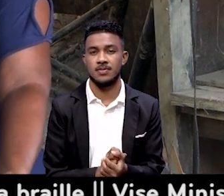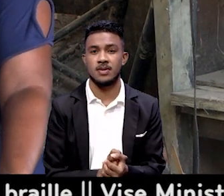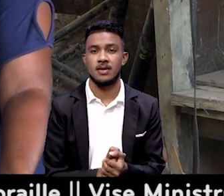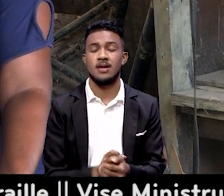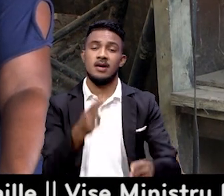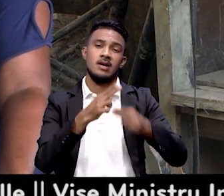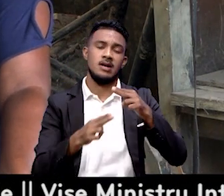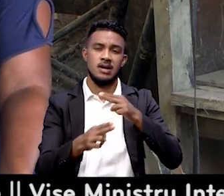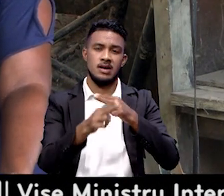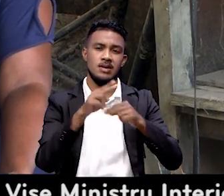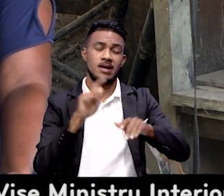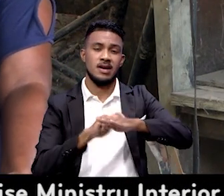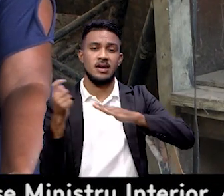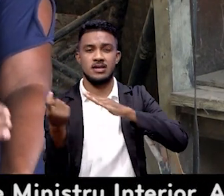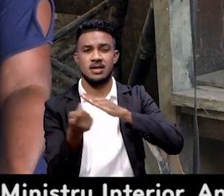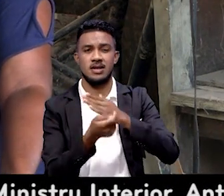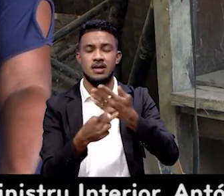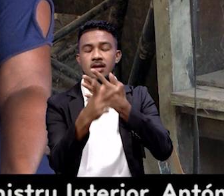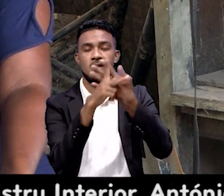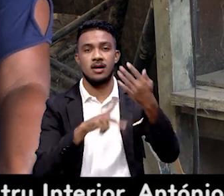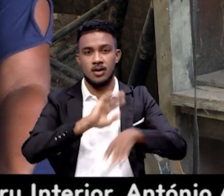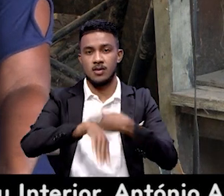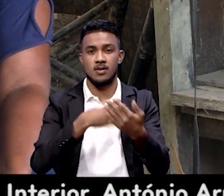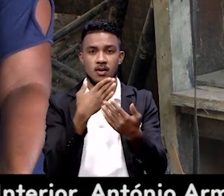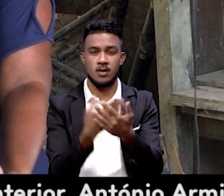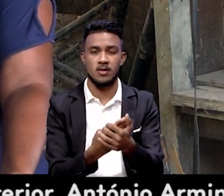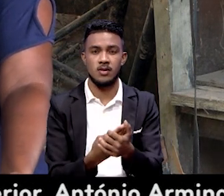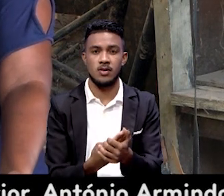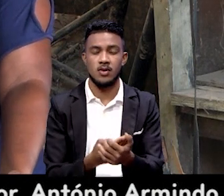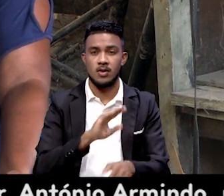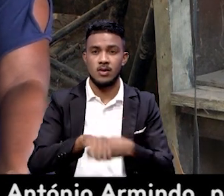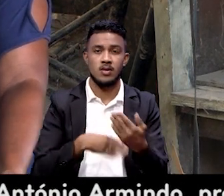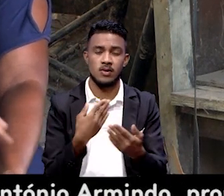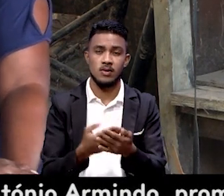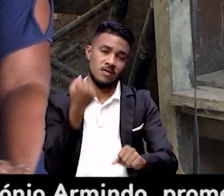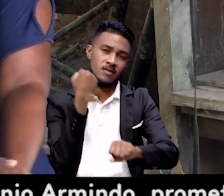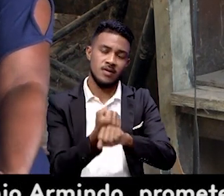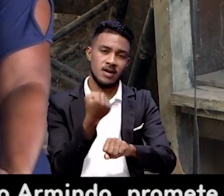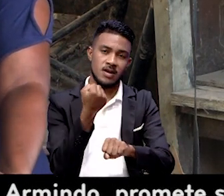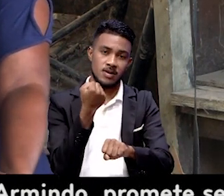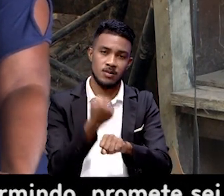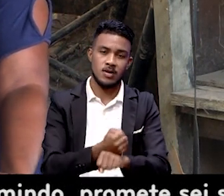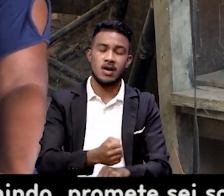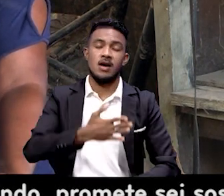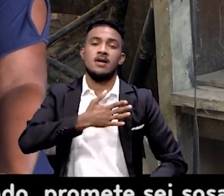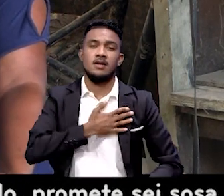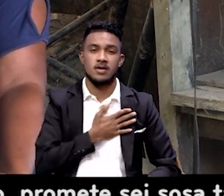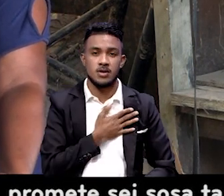kane kutu. Ansa pat hutu fatuk sene hani hanan sa hiris maten sene mas kane kitar